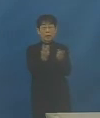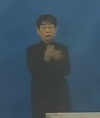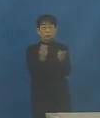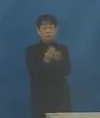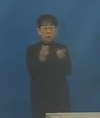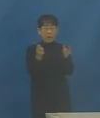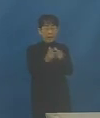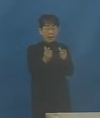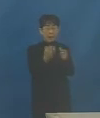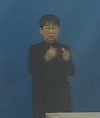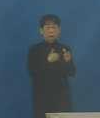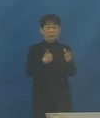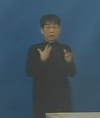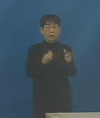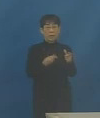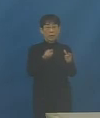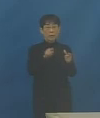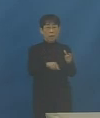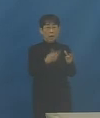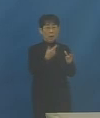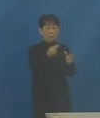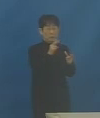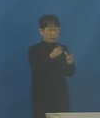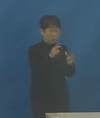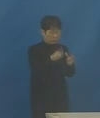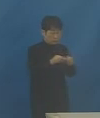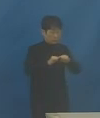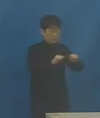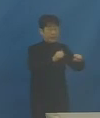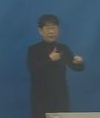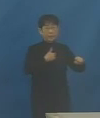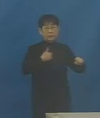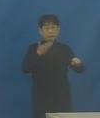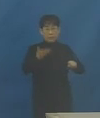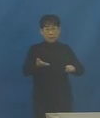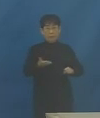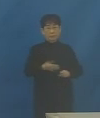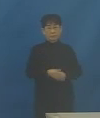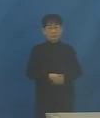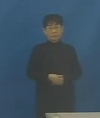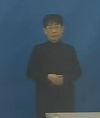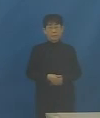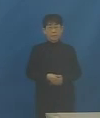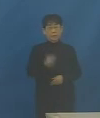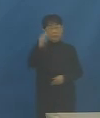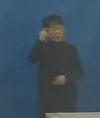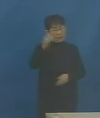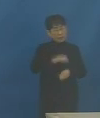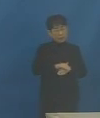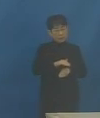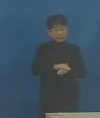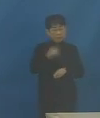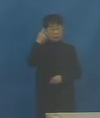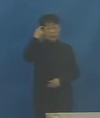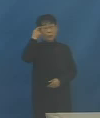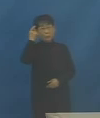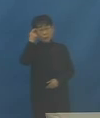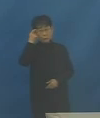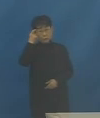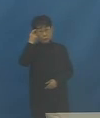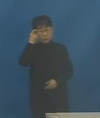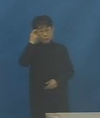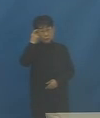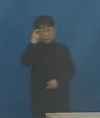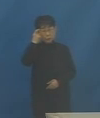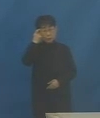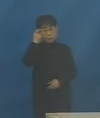同じような姉エネルギーを使って押し上げられないかええまあ一つの考え方だと思いますまああのこれ